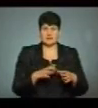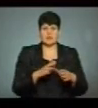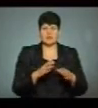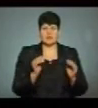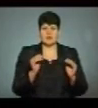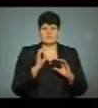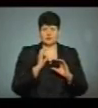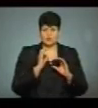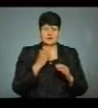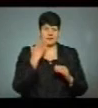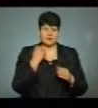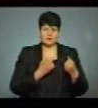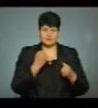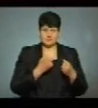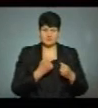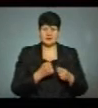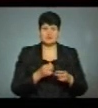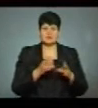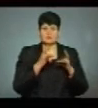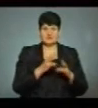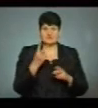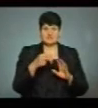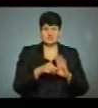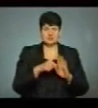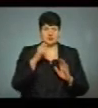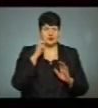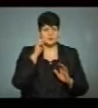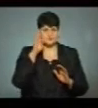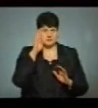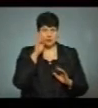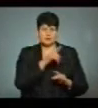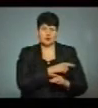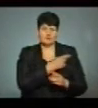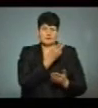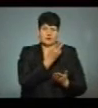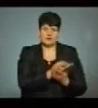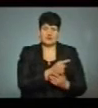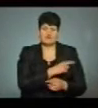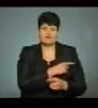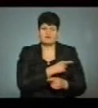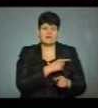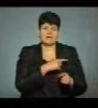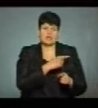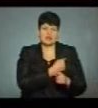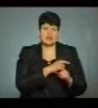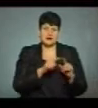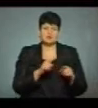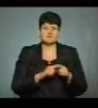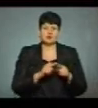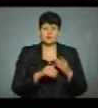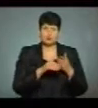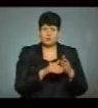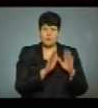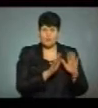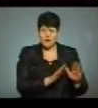легковий автомобіль, травмувався 26-річний чоловік. Його госпіталізували до лікарні швидкої допомоги. На місці